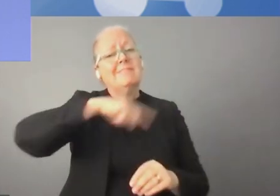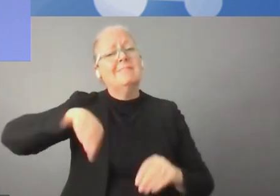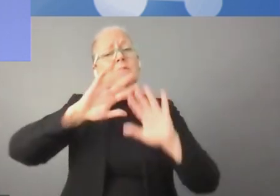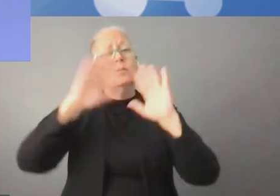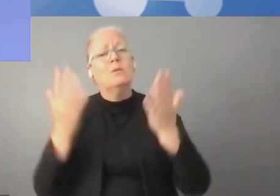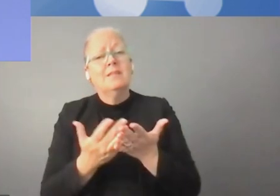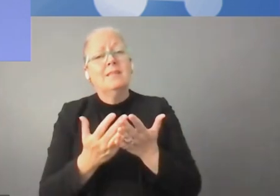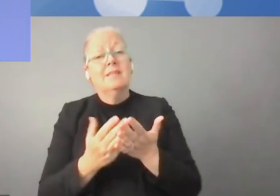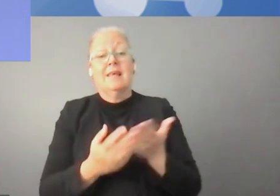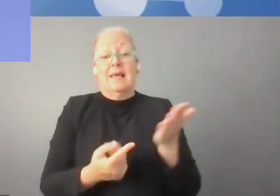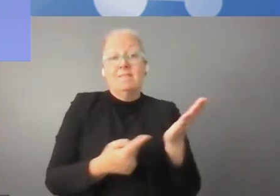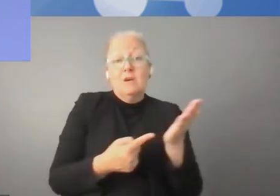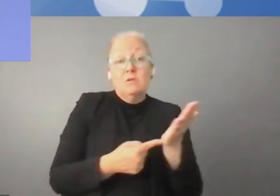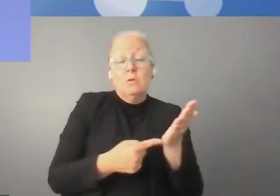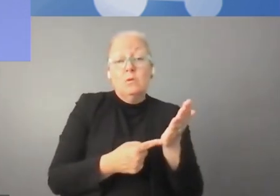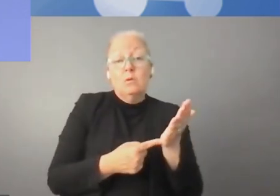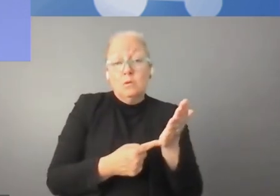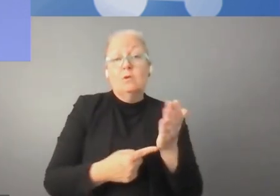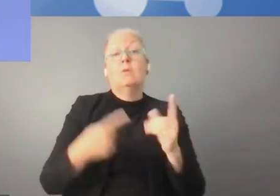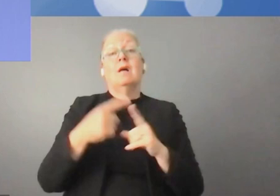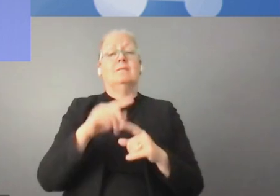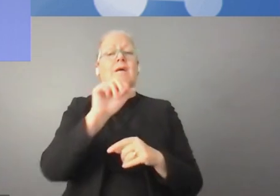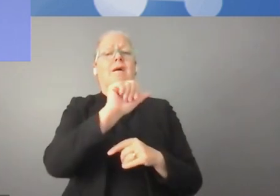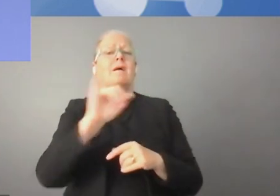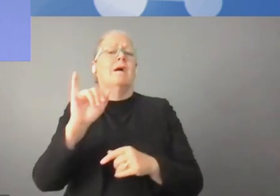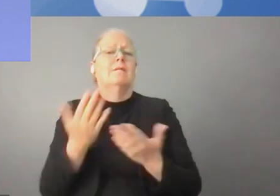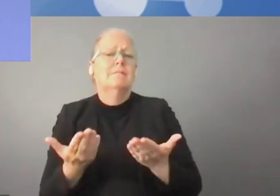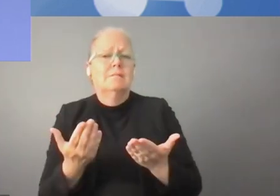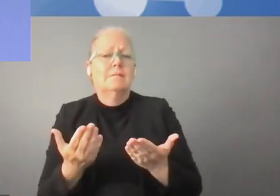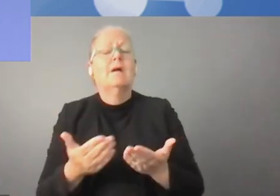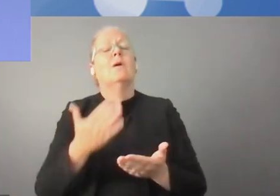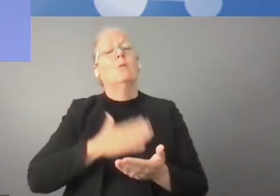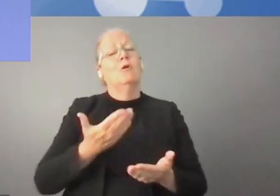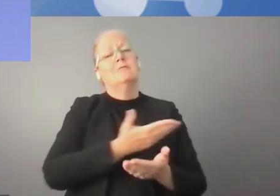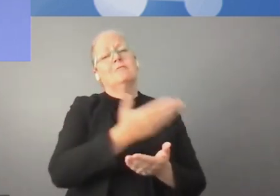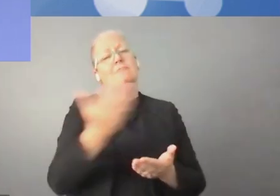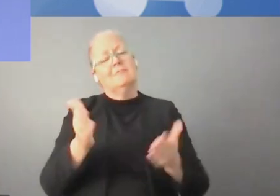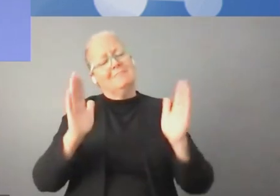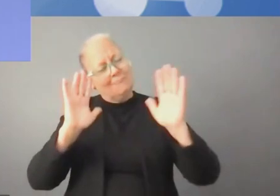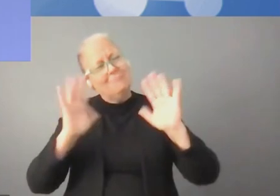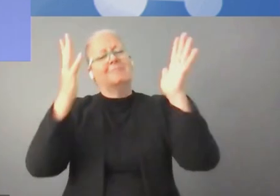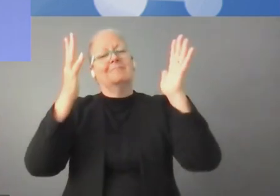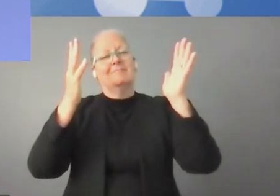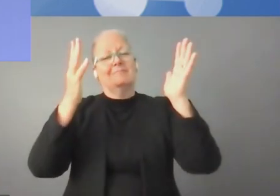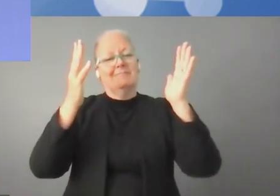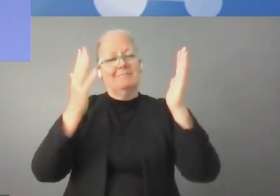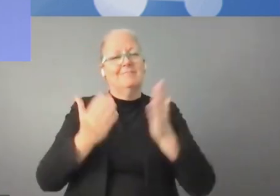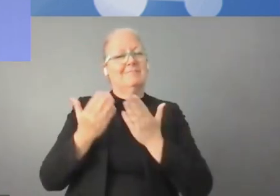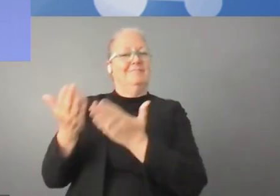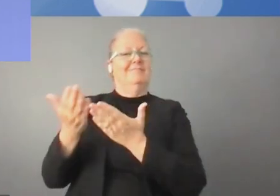jak ważne jest nauczanie muzyki, jak ważna jest edukacja muzyczna dla nas wszystkich, którzy żyjemy w